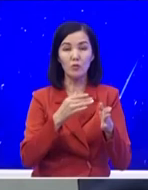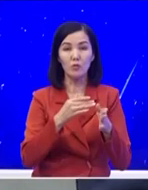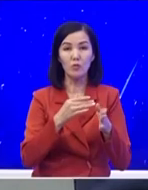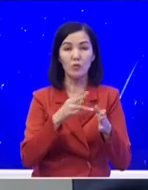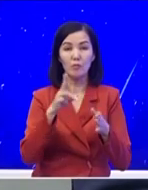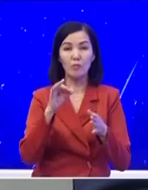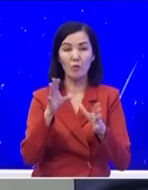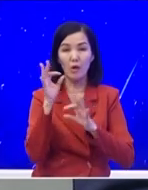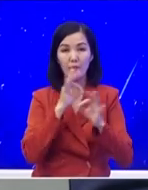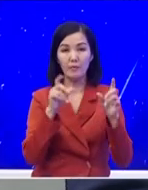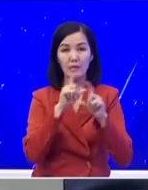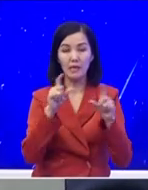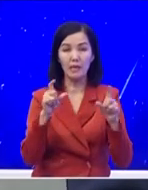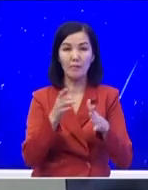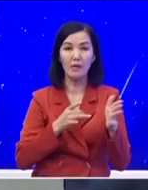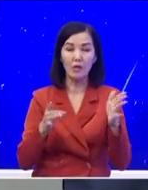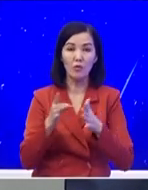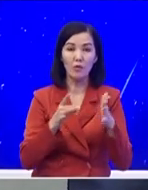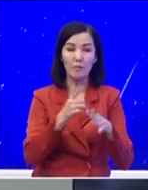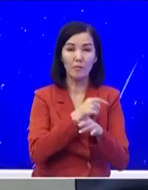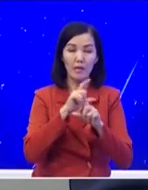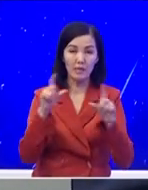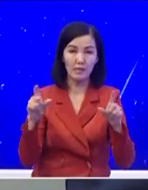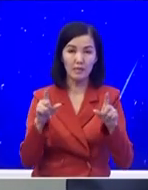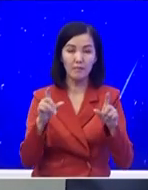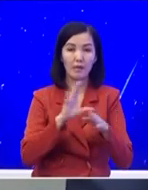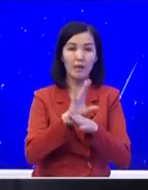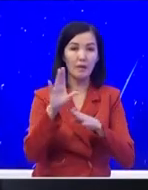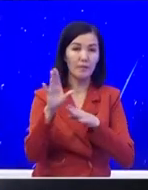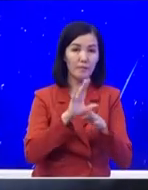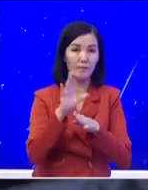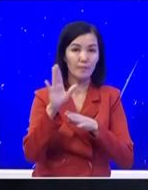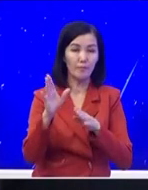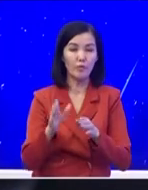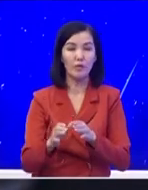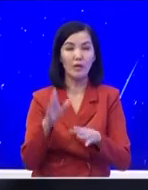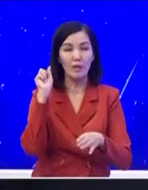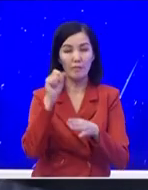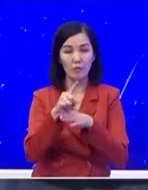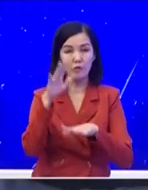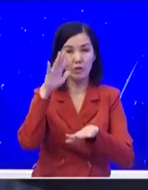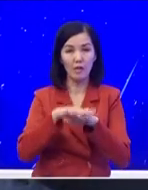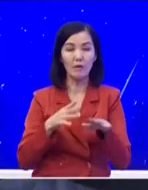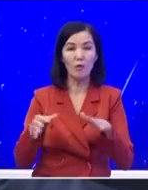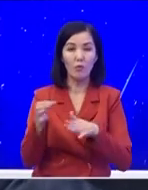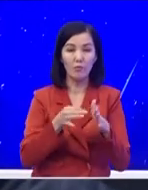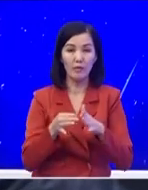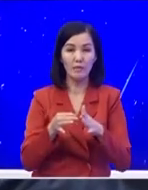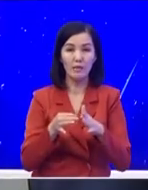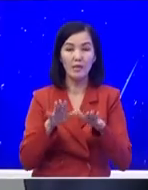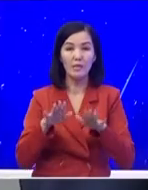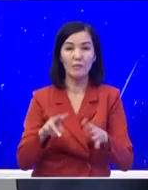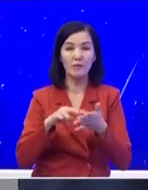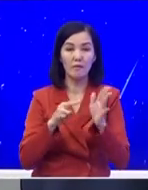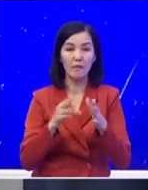по районам, районным больницам и областным больницам тоже. По поручению акима области с местного